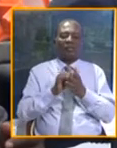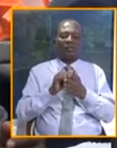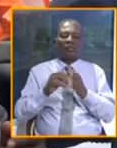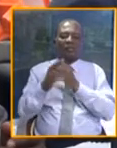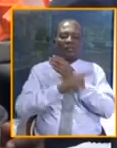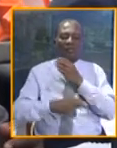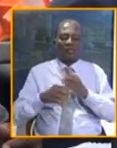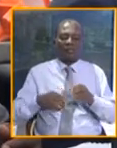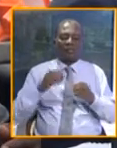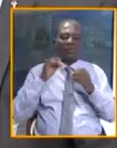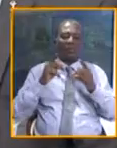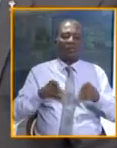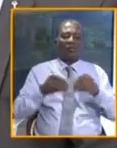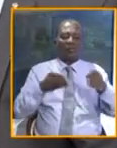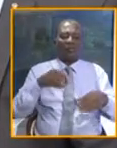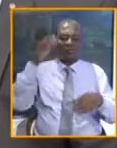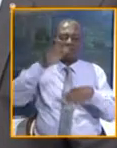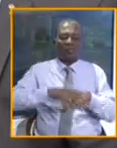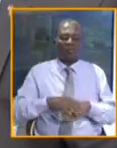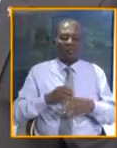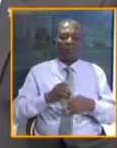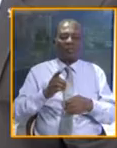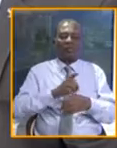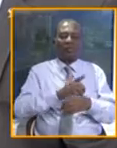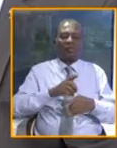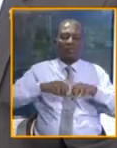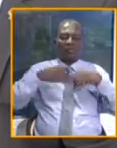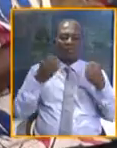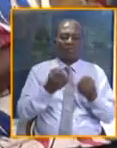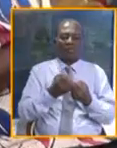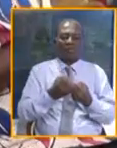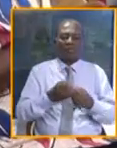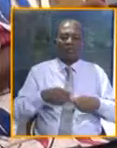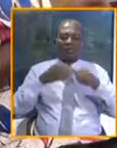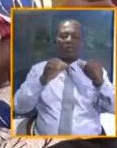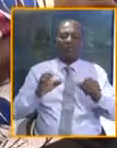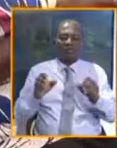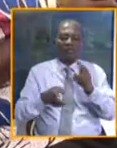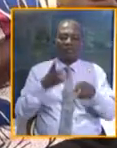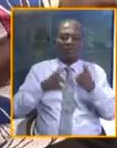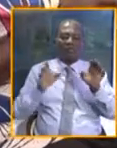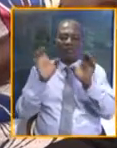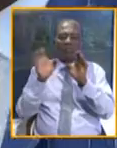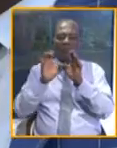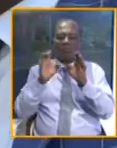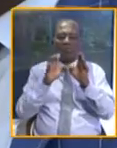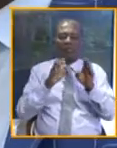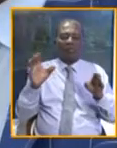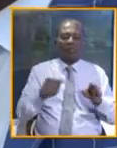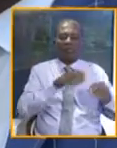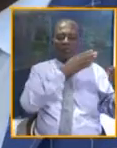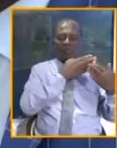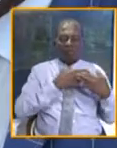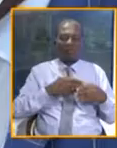été également mis sur le volet social avec l'octroi des prêts, des permis de conduire et des prises en charge aux femmes, aux hommes et aux